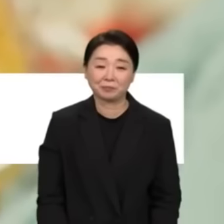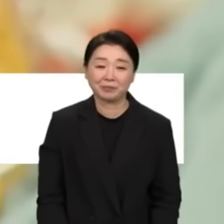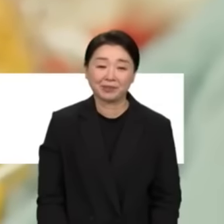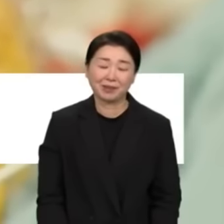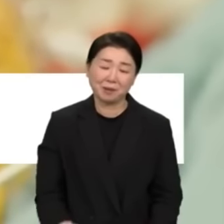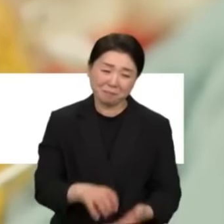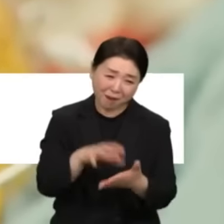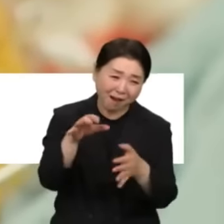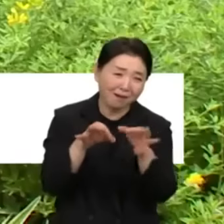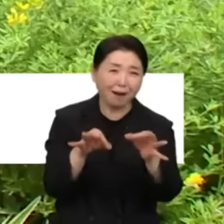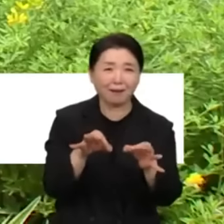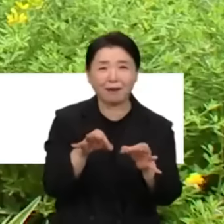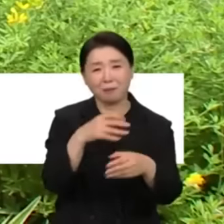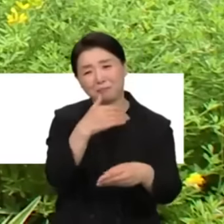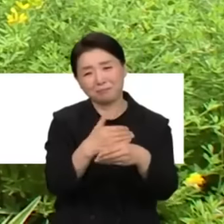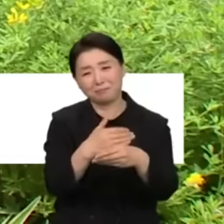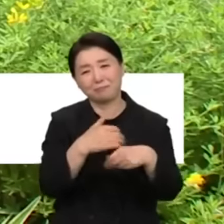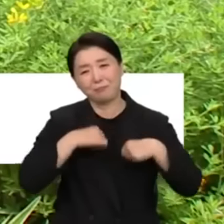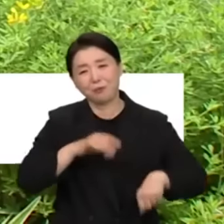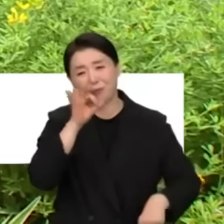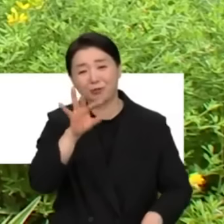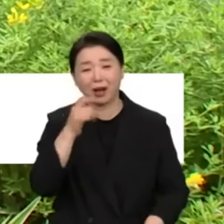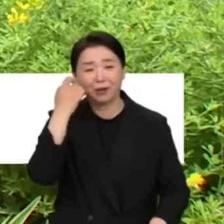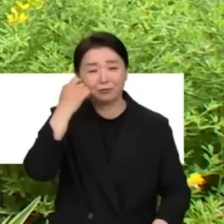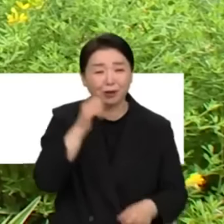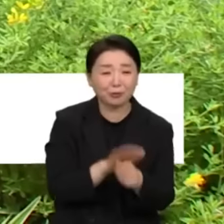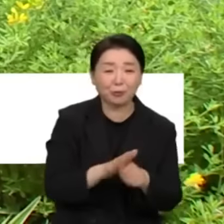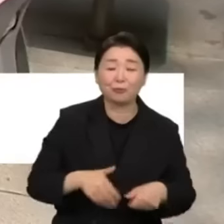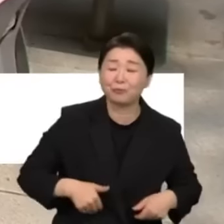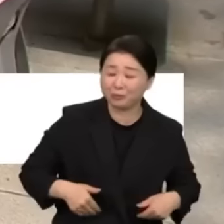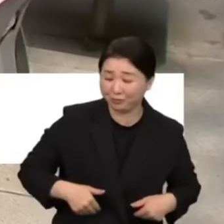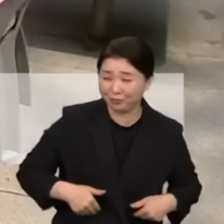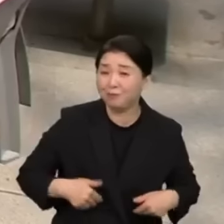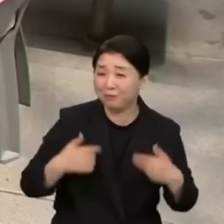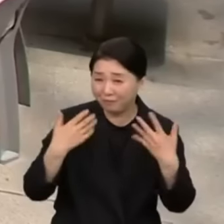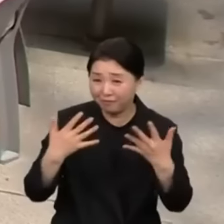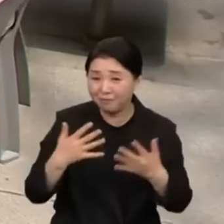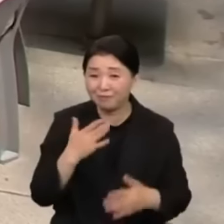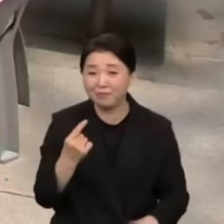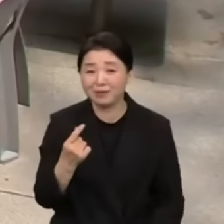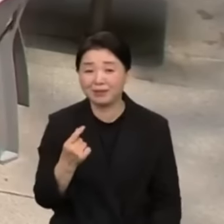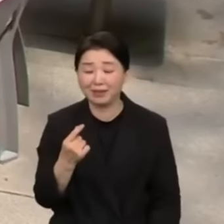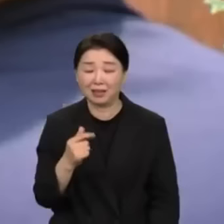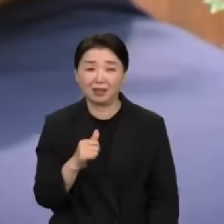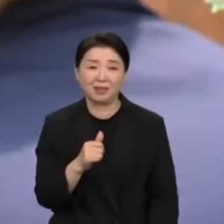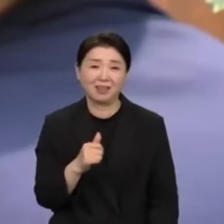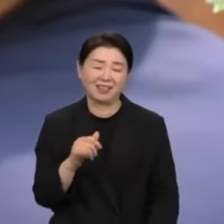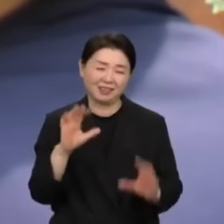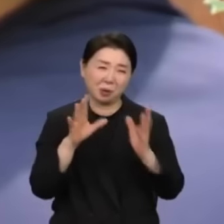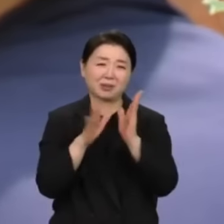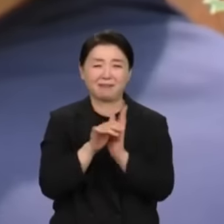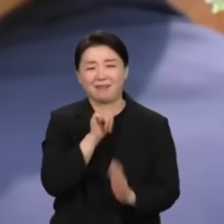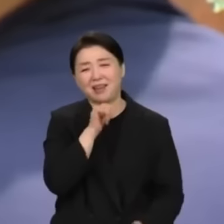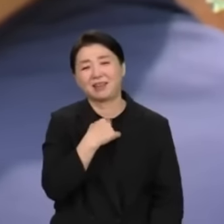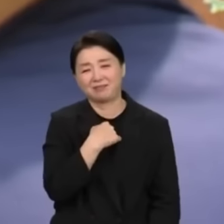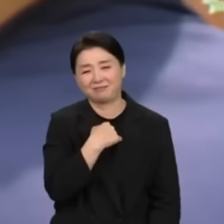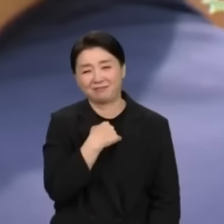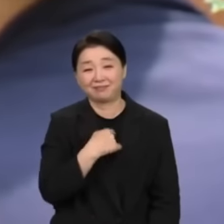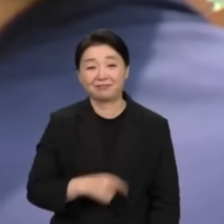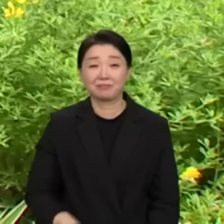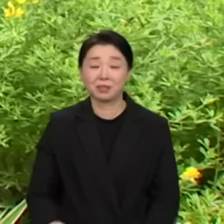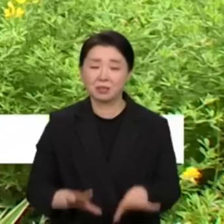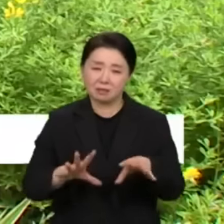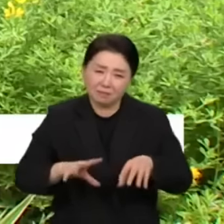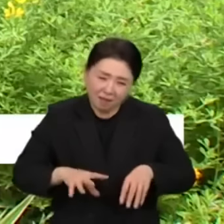없지 않습니까? 누군가는 도움을 받아야 되는 분들이 분명히 계신데. 형편이 어려웠던 어린 시절 기억 때문입니다. 장장